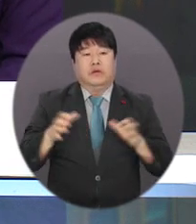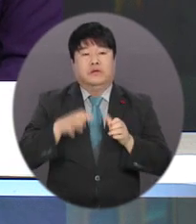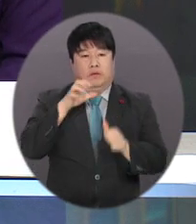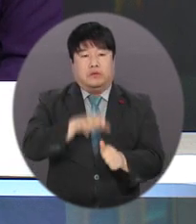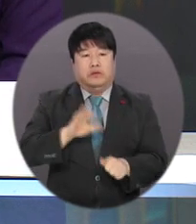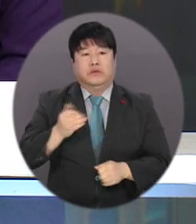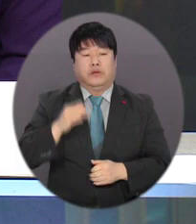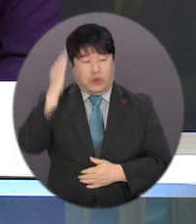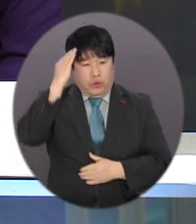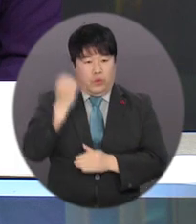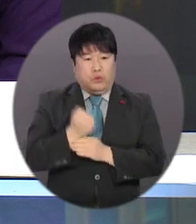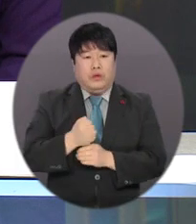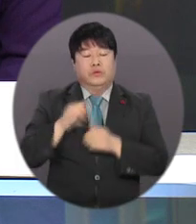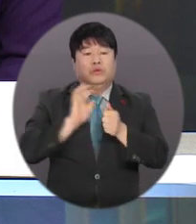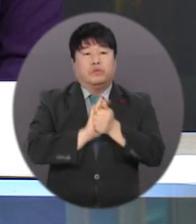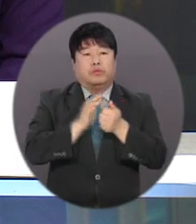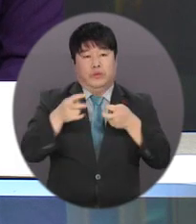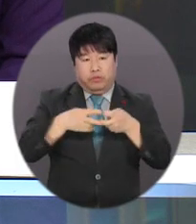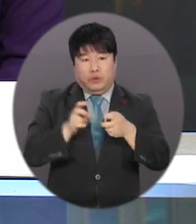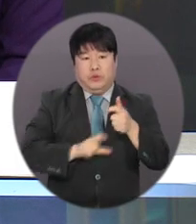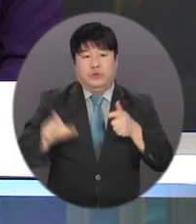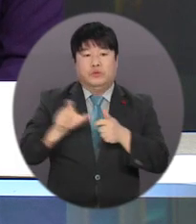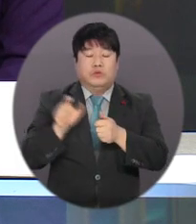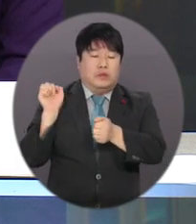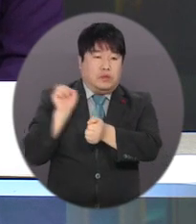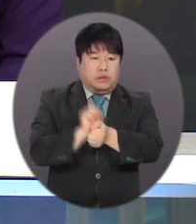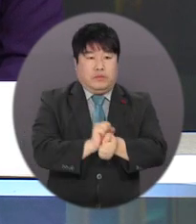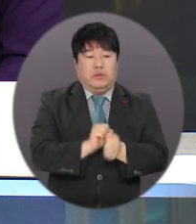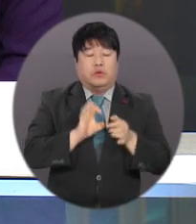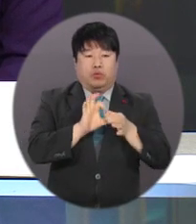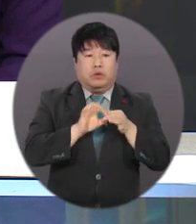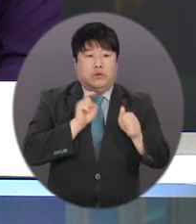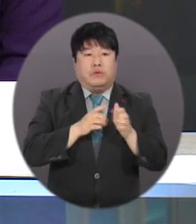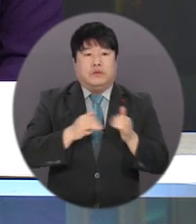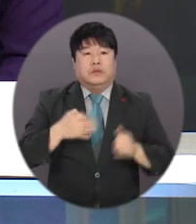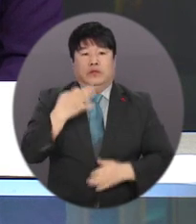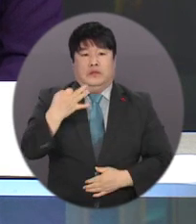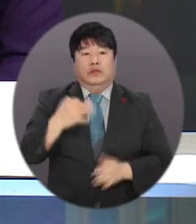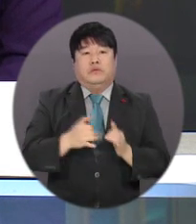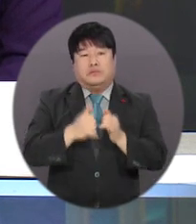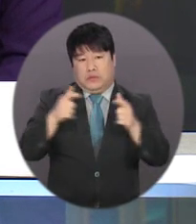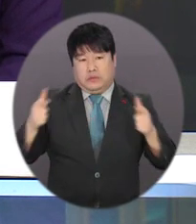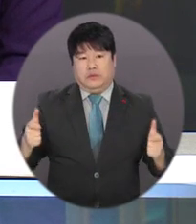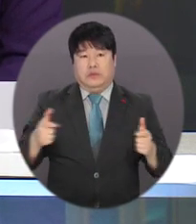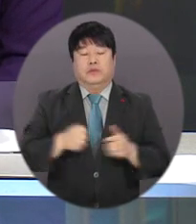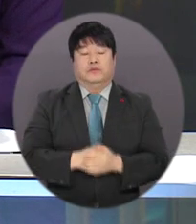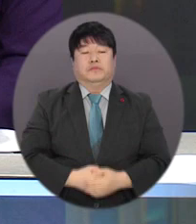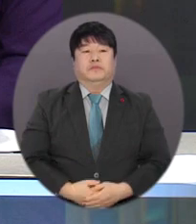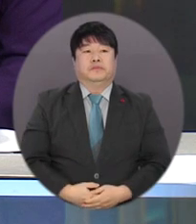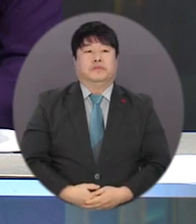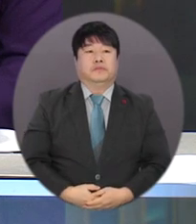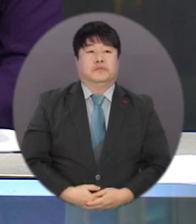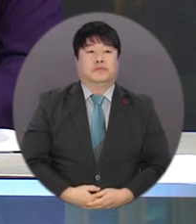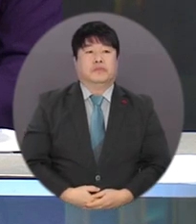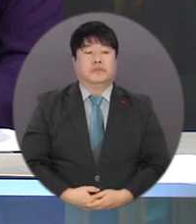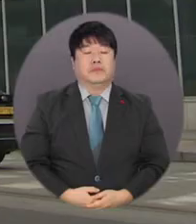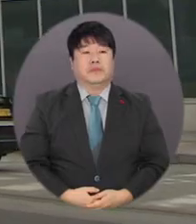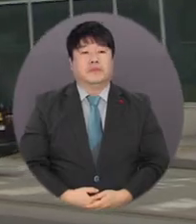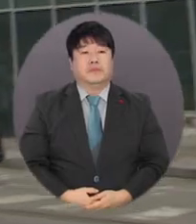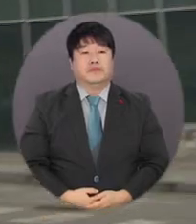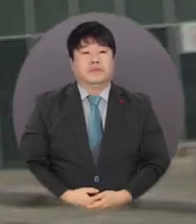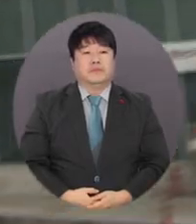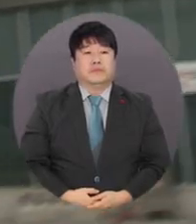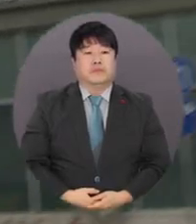조치된 화순요양병원에서도 추가 감염이 이어져 관련 확진자가 14명으로 늘었습니다. 보도에 우종훈 기자입니다.